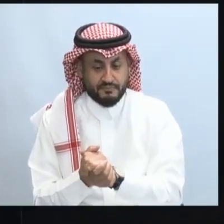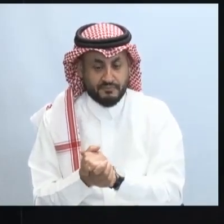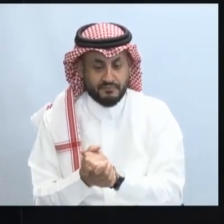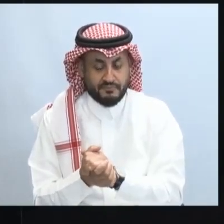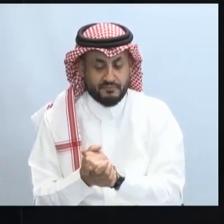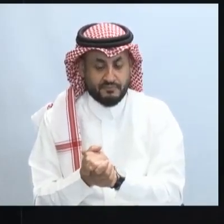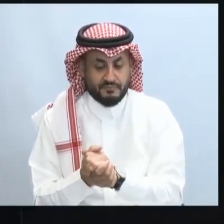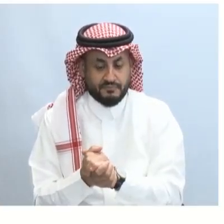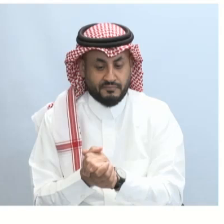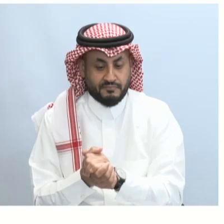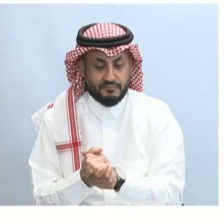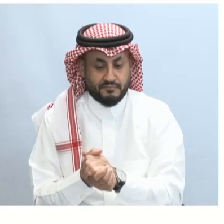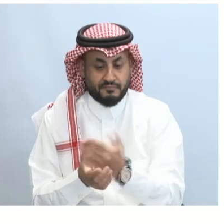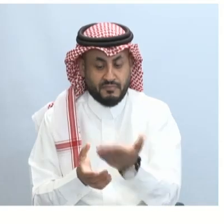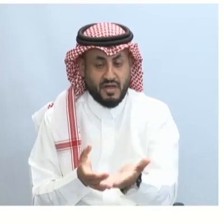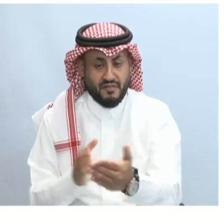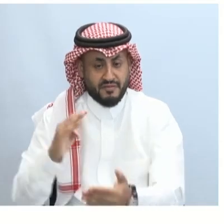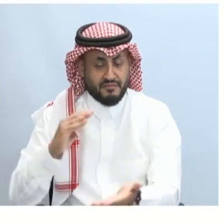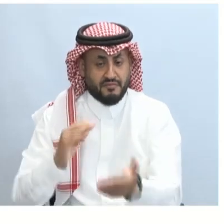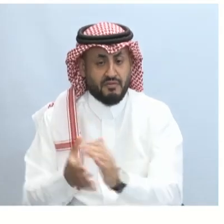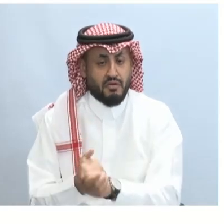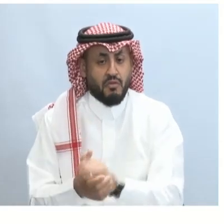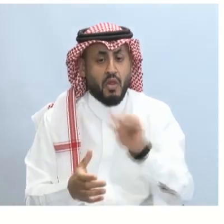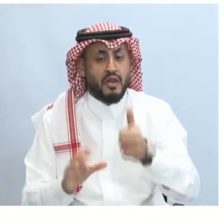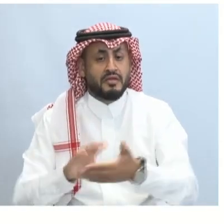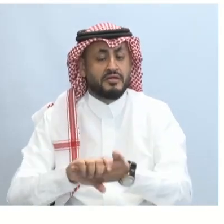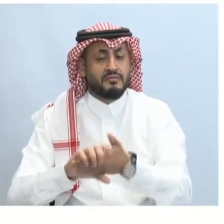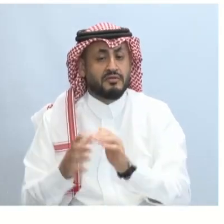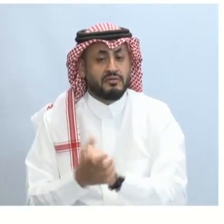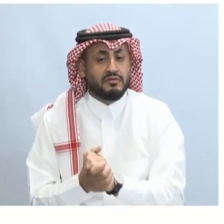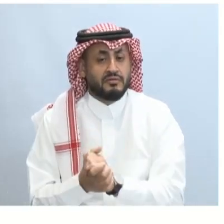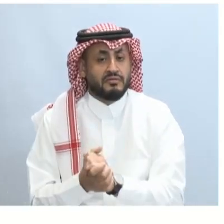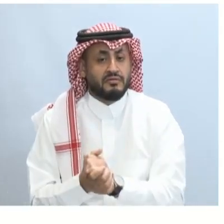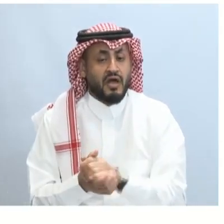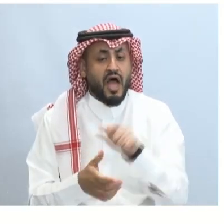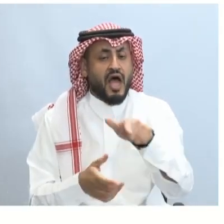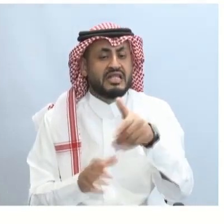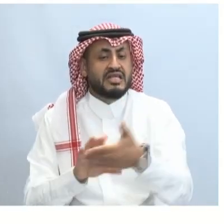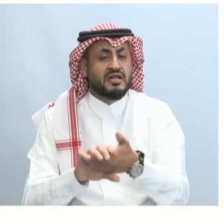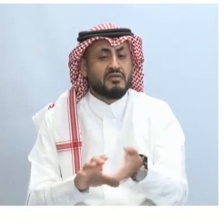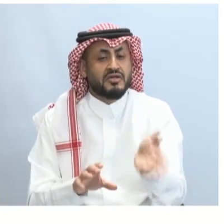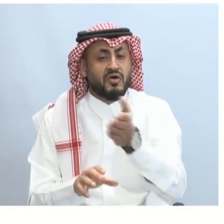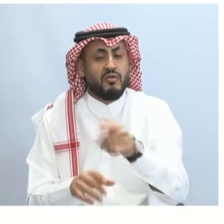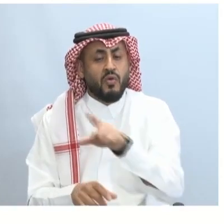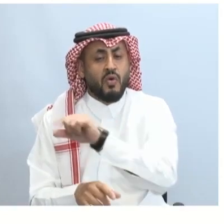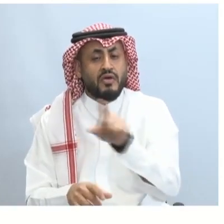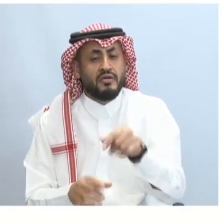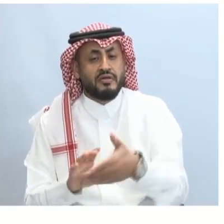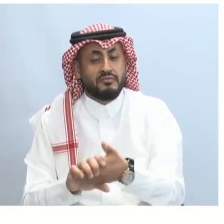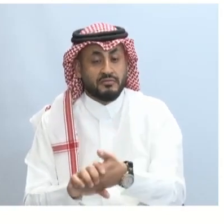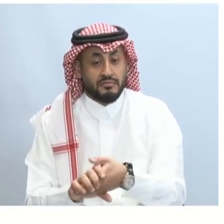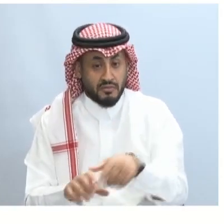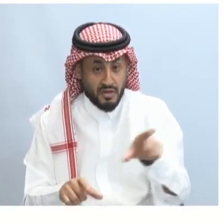اذا قال هو لم قالوا لماذا هو لم يسلم علي هذه اجابته هل